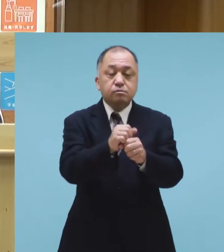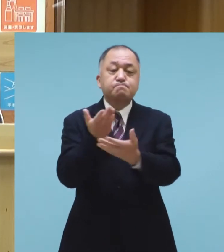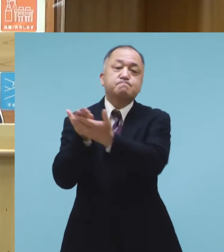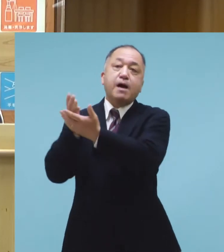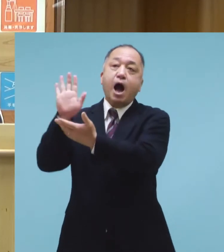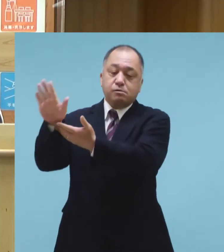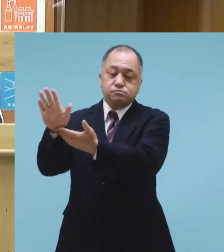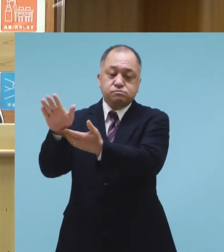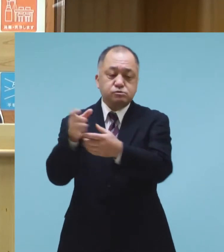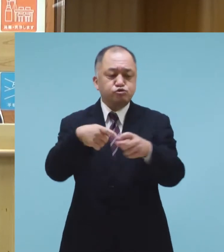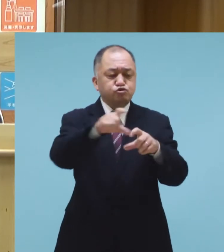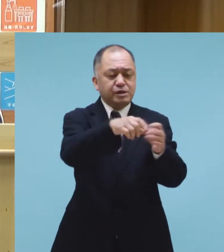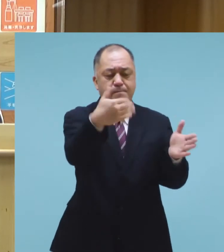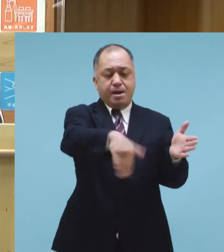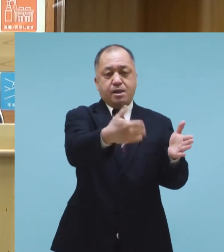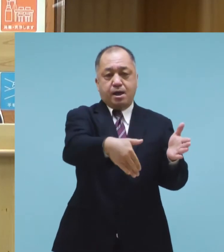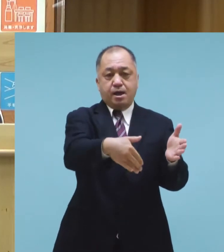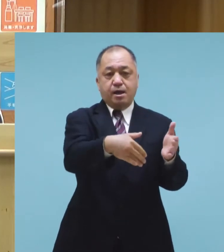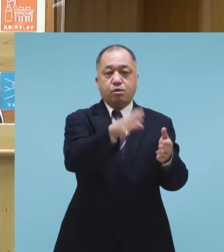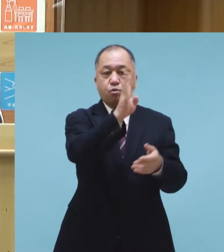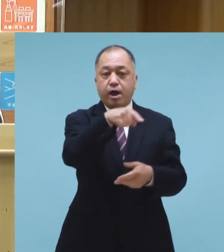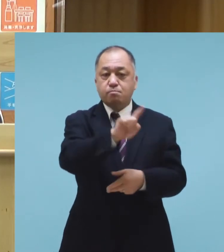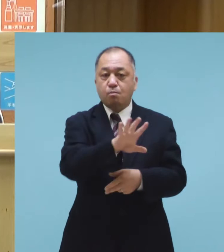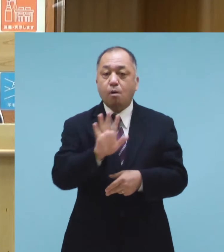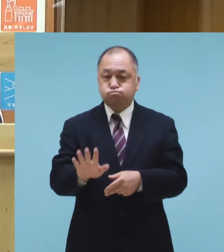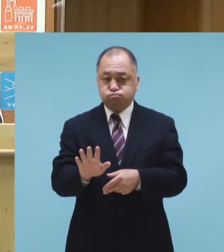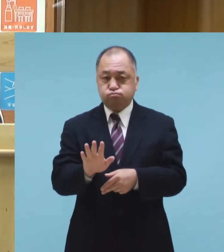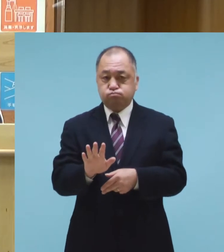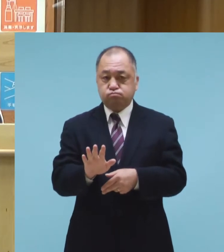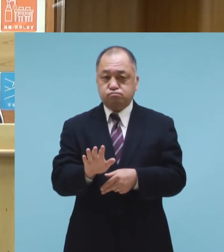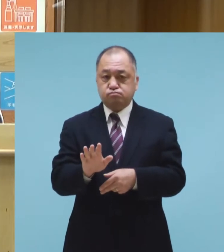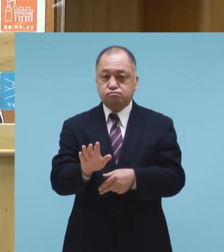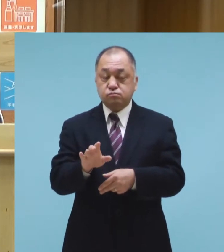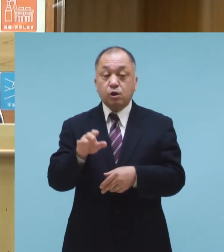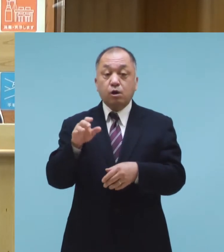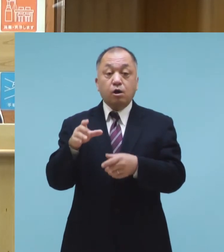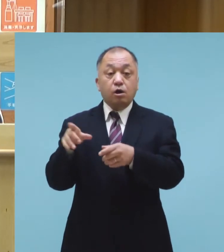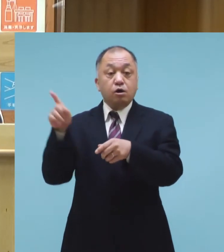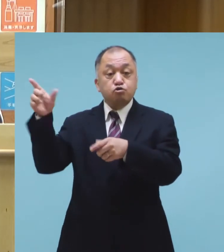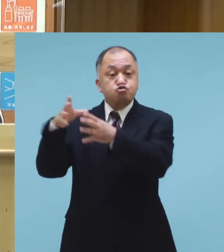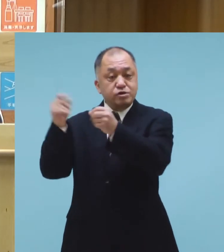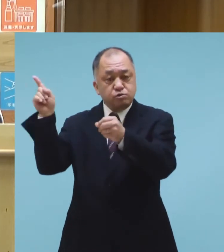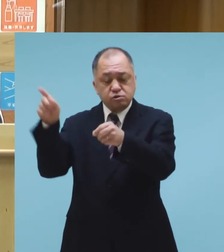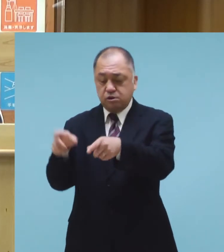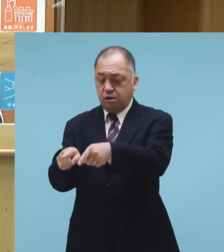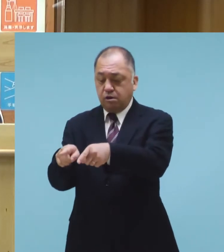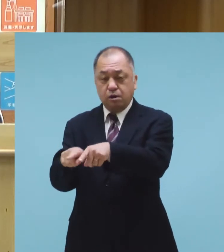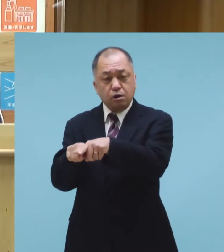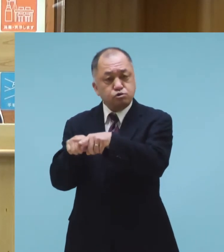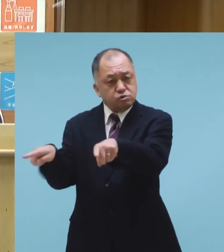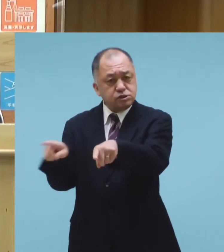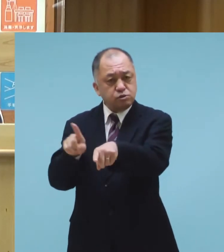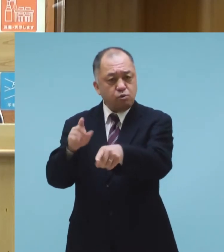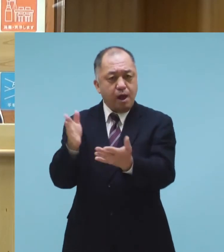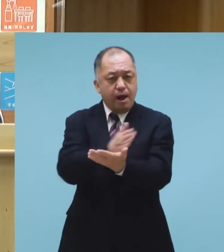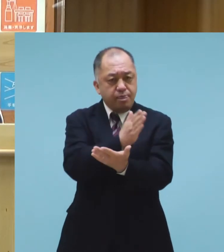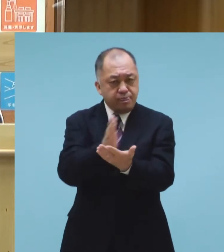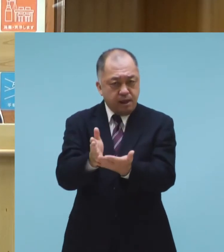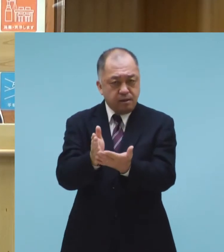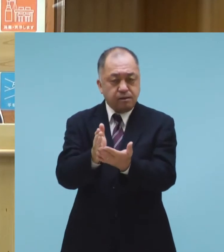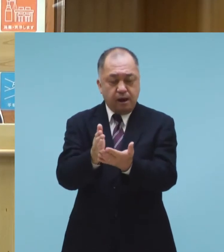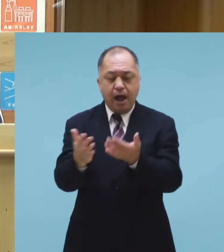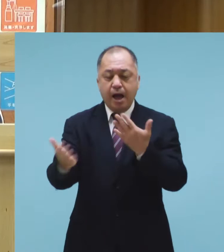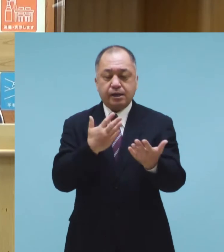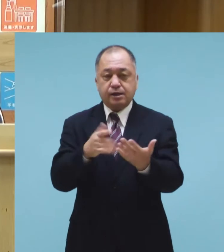。どういった時にまん延防止等重点措置に国として判断をされていくのか、必ずしも明確になってません